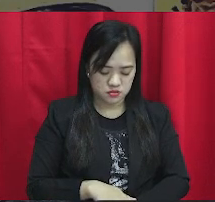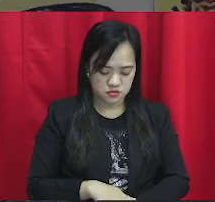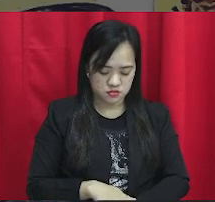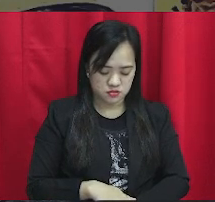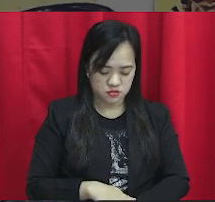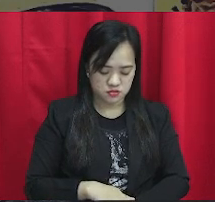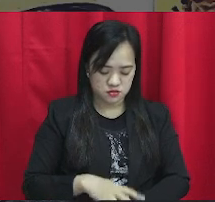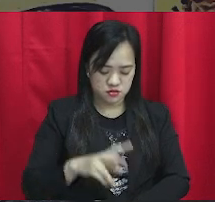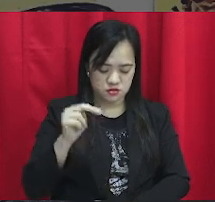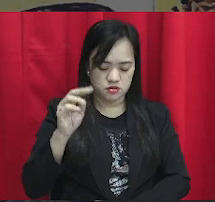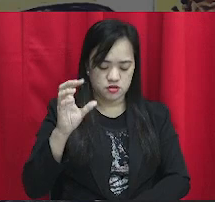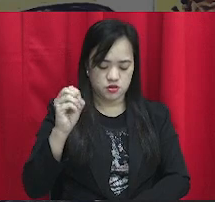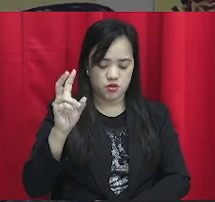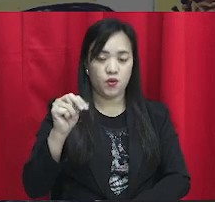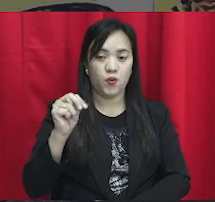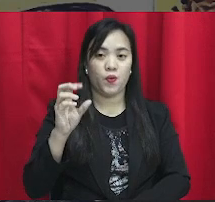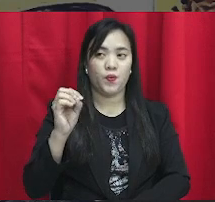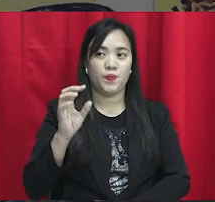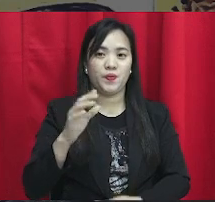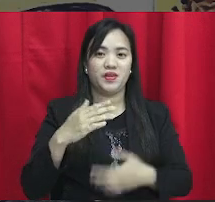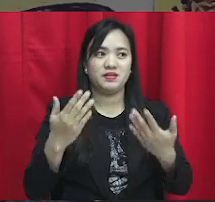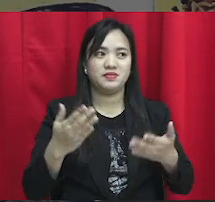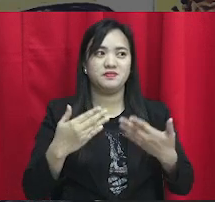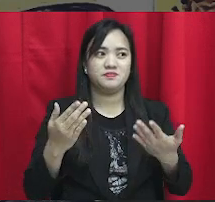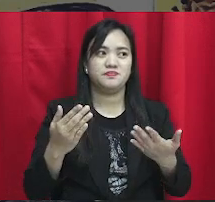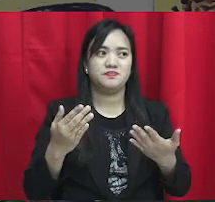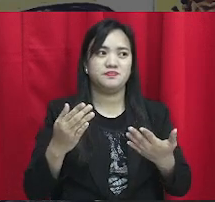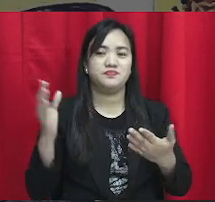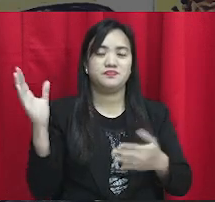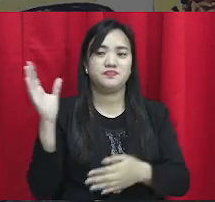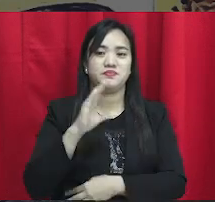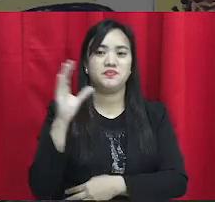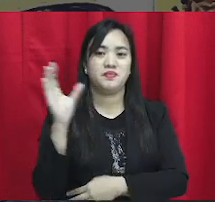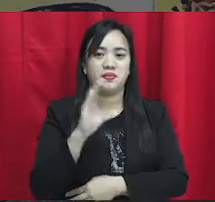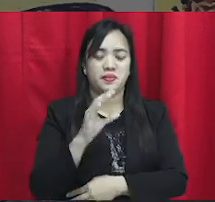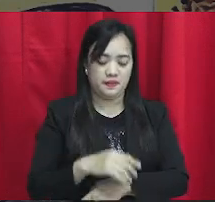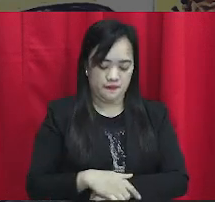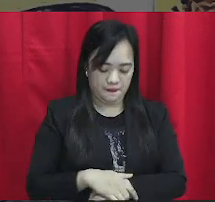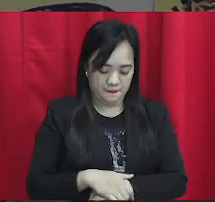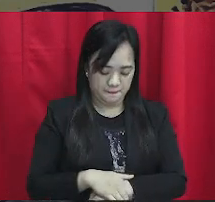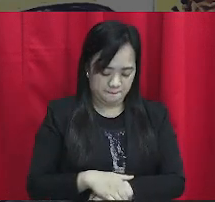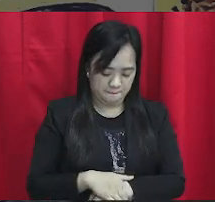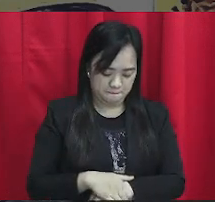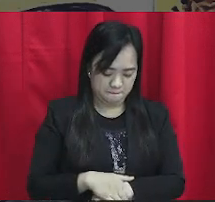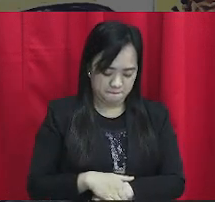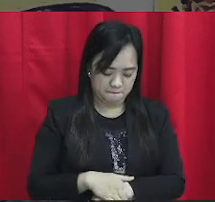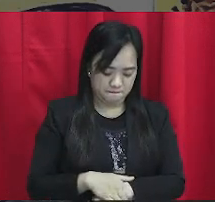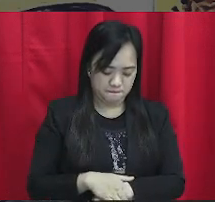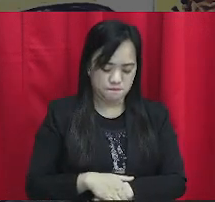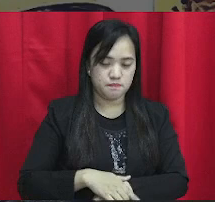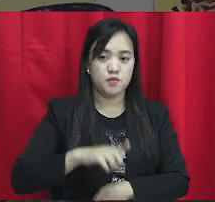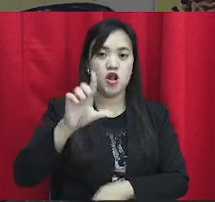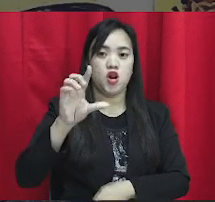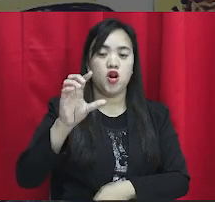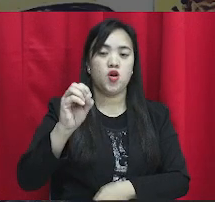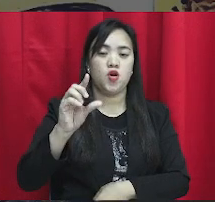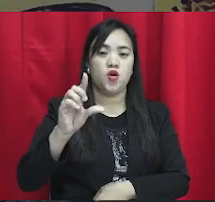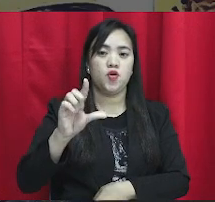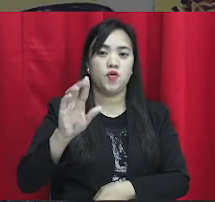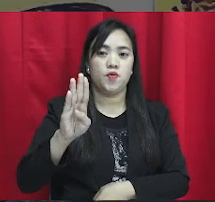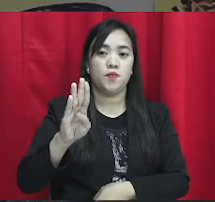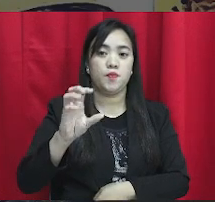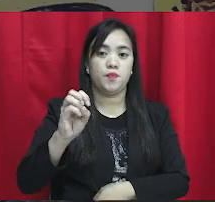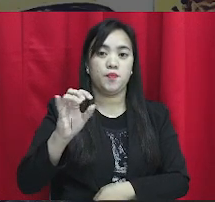Merry Christmas po! Merry Christmas! Tiko, eh, medyo malabo sabi niyo pangalan ni Tatay. Lolo Boy. Ah, si Tatay